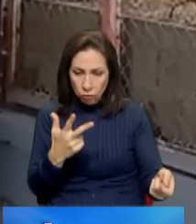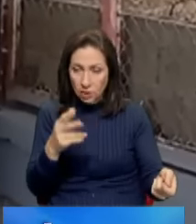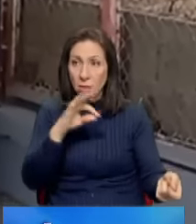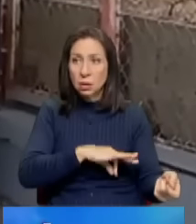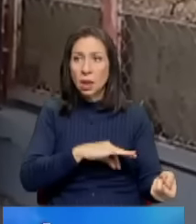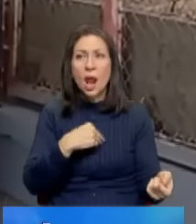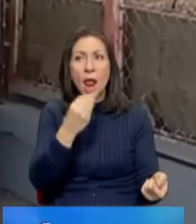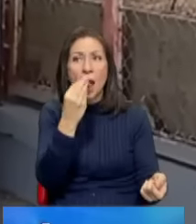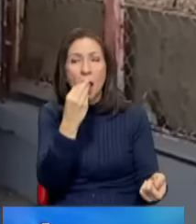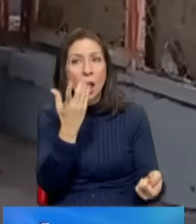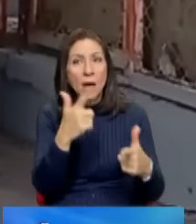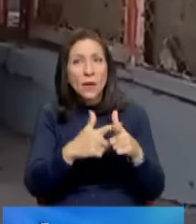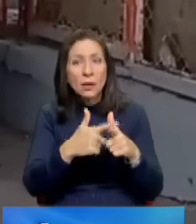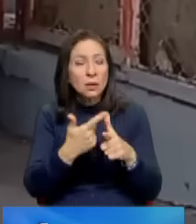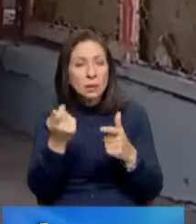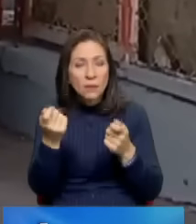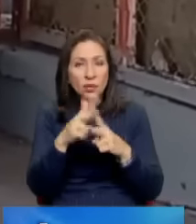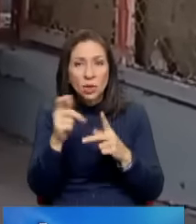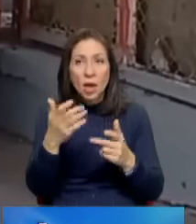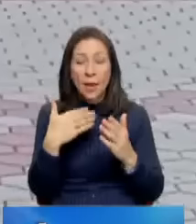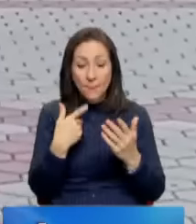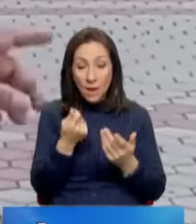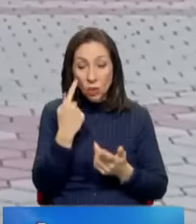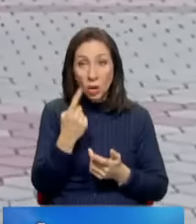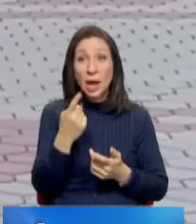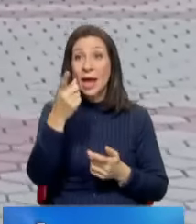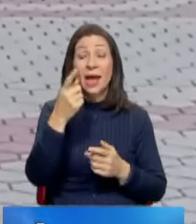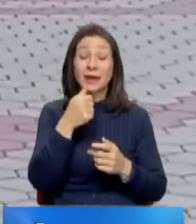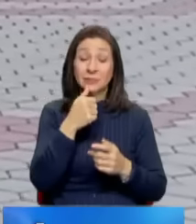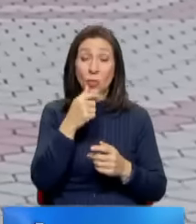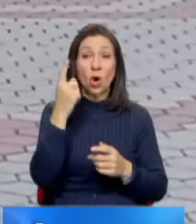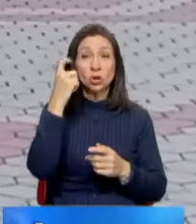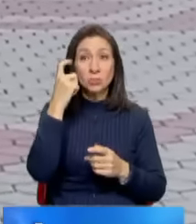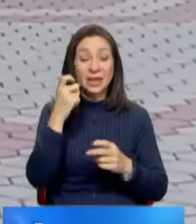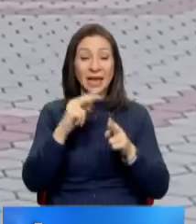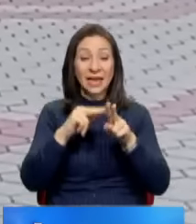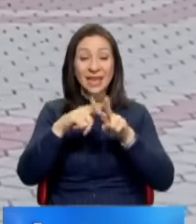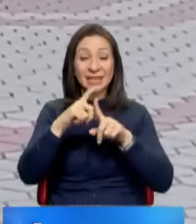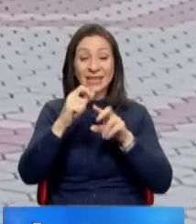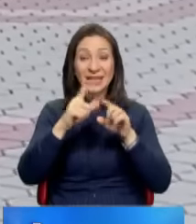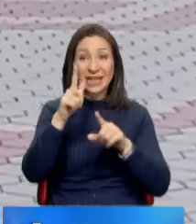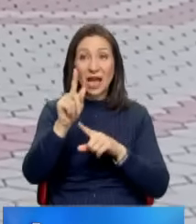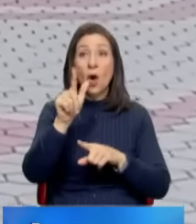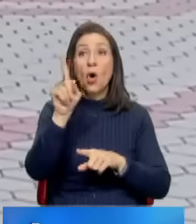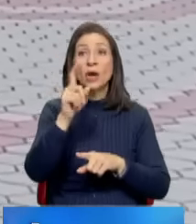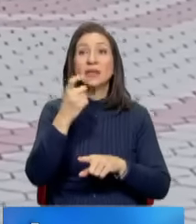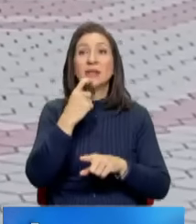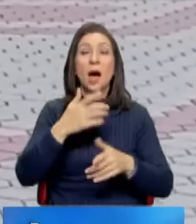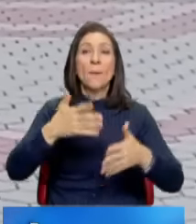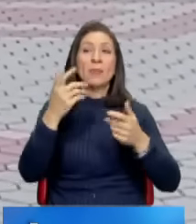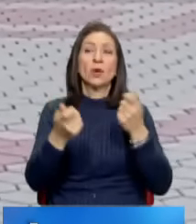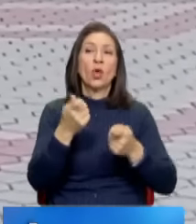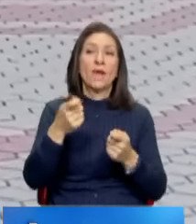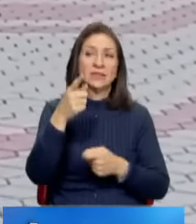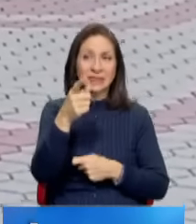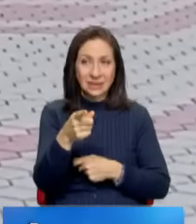lira kalıyor. Nasıl geçineceğim ben? Bütçeme uygun, ev bulamıyorum. Ercan Yeşilyurt, Osmaniye Kadirli'de 10 yıldır aynı sitede apartman